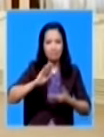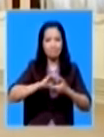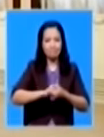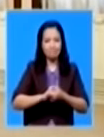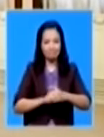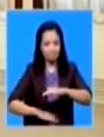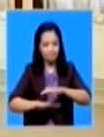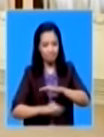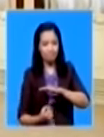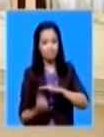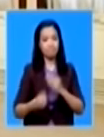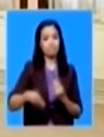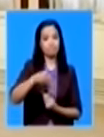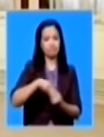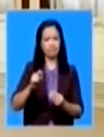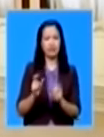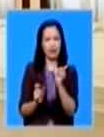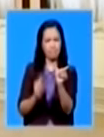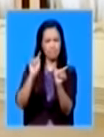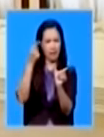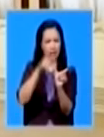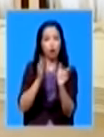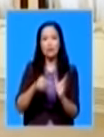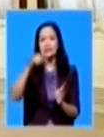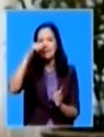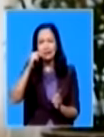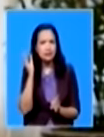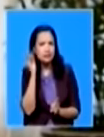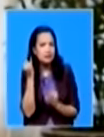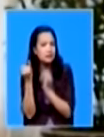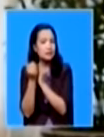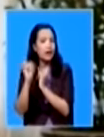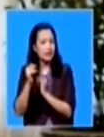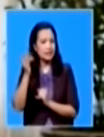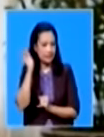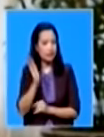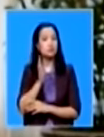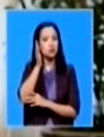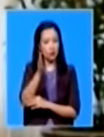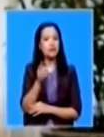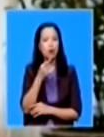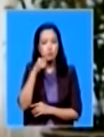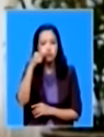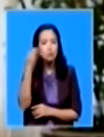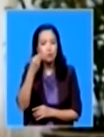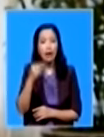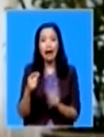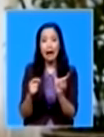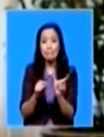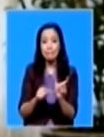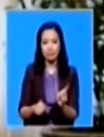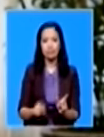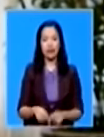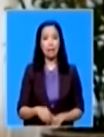านพัฒนาเศรษฐกิจก็เลยมีคำใหม่ที่ตอนนี้คนไทยอาจจะยังไม่คุ้นหูแต่เชื่อว่าในอนาคตจะติดปากกันมากขึ้นก็คือประเทศไท